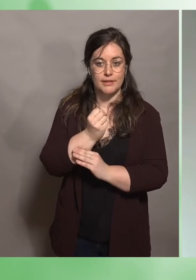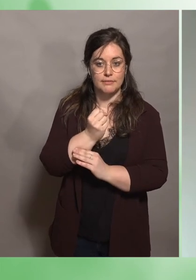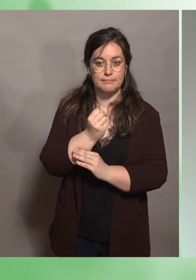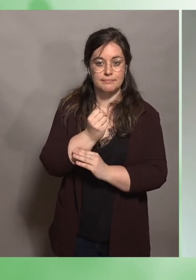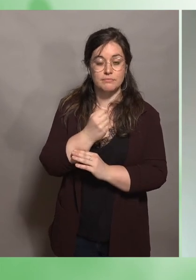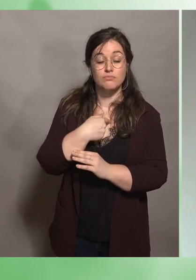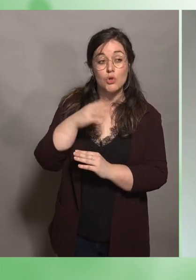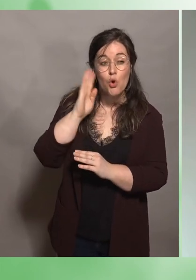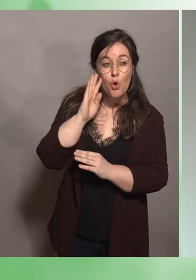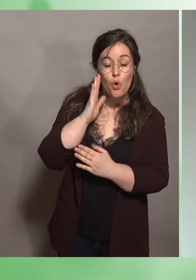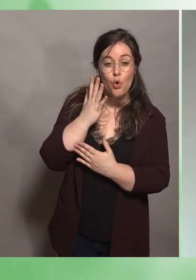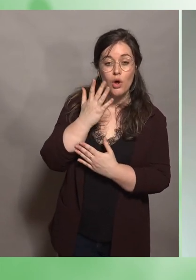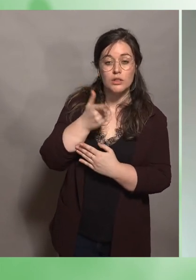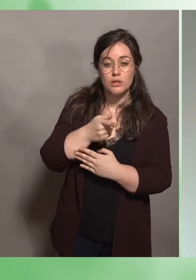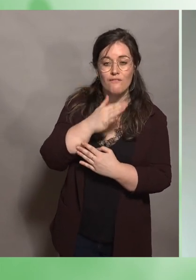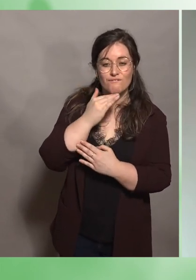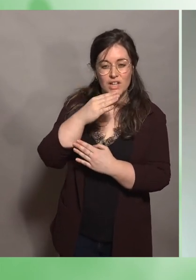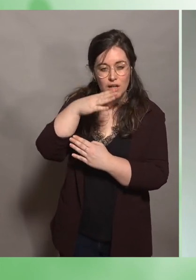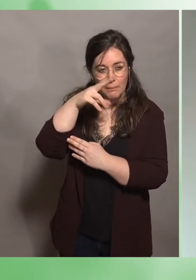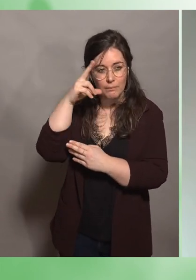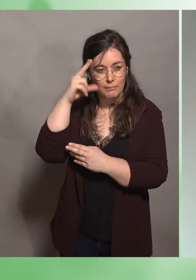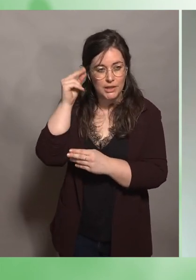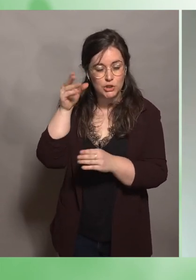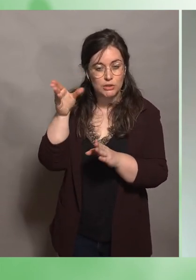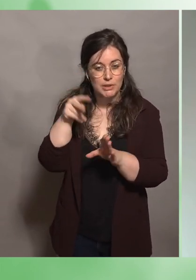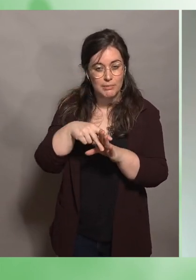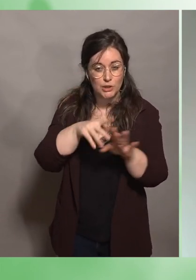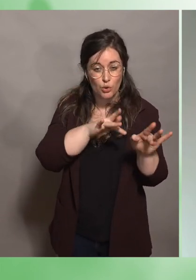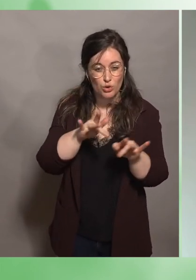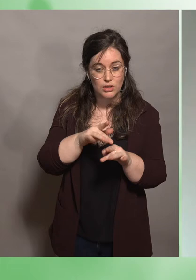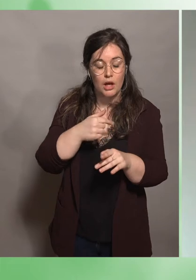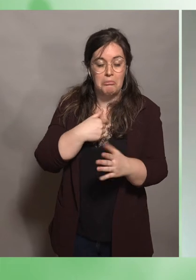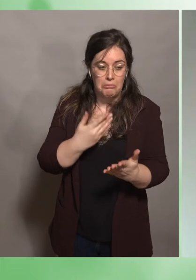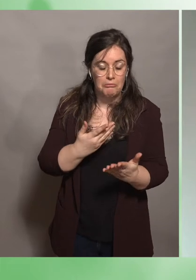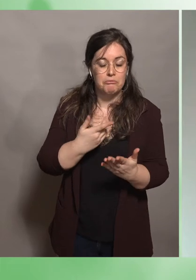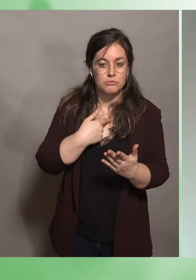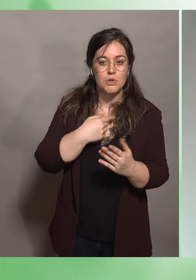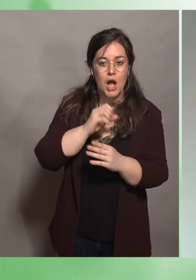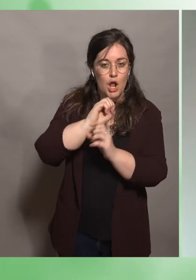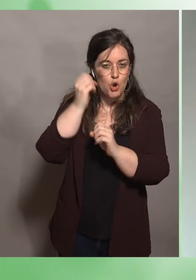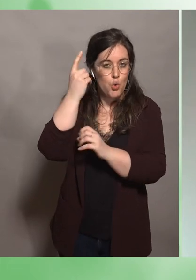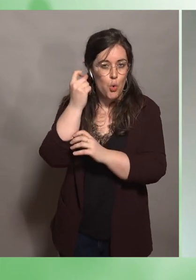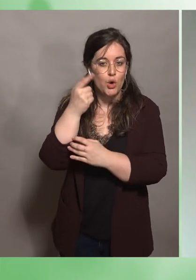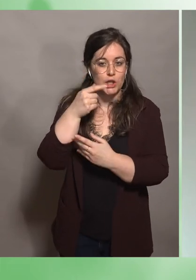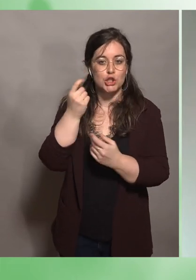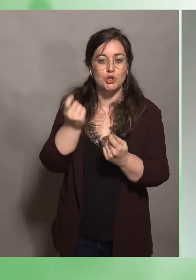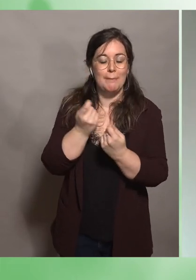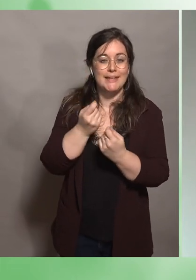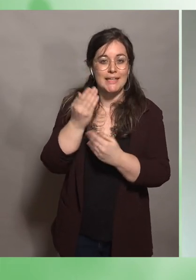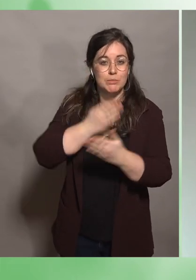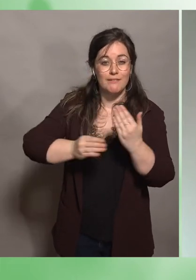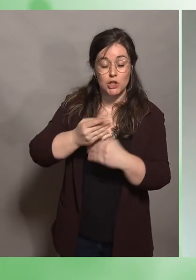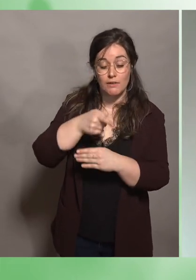der österreichischen Bevölkerung eine Behinderung haben, dann ist das irgendwie naheliegend betriebswirtschaftlich, dass das ein Riesenpool